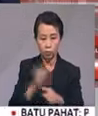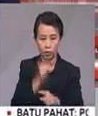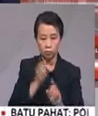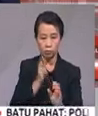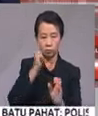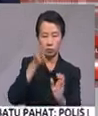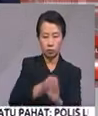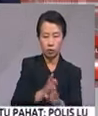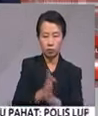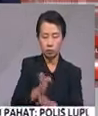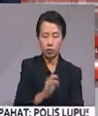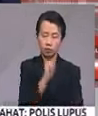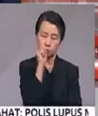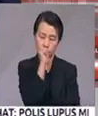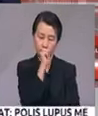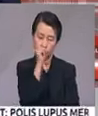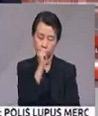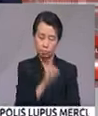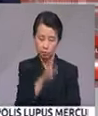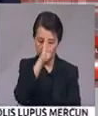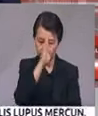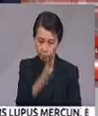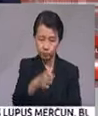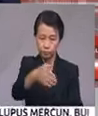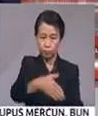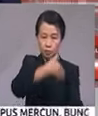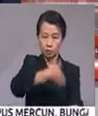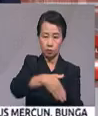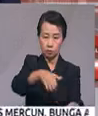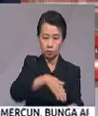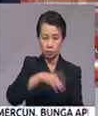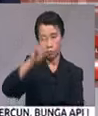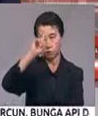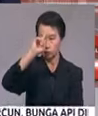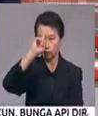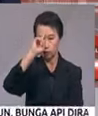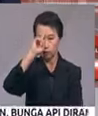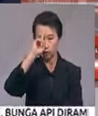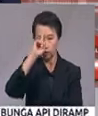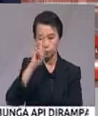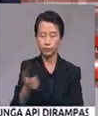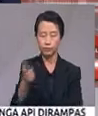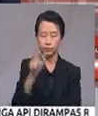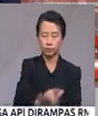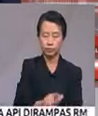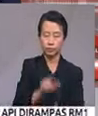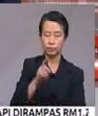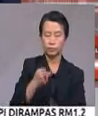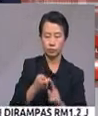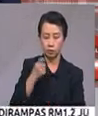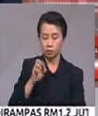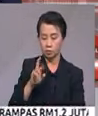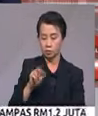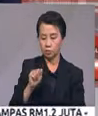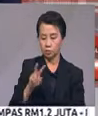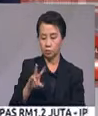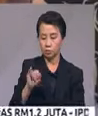menceburi bidang nyanyian yang memberi fokus kepada lagu-lagu Tamil. Laporan wartawan Ravindran Sanmugam.